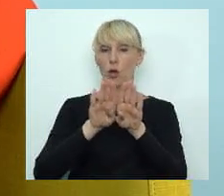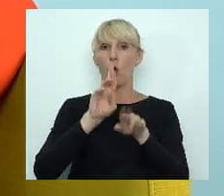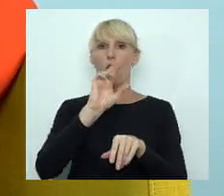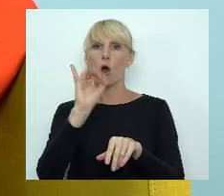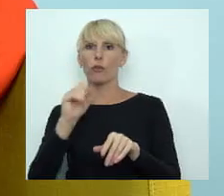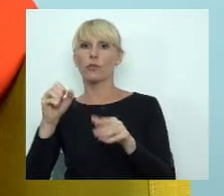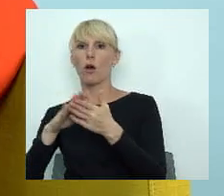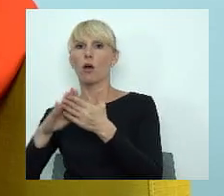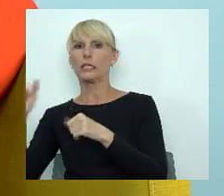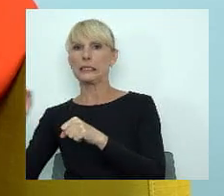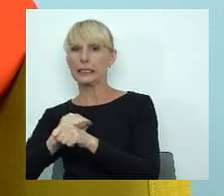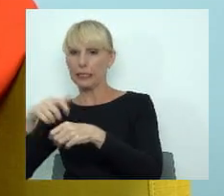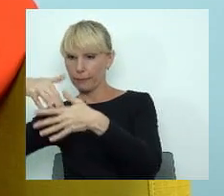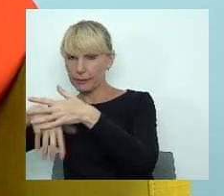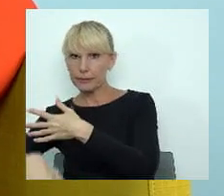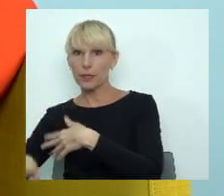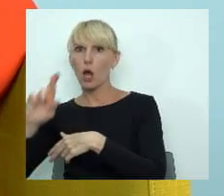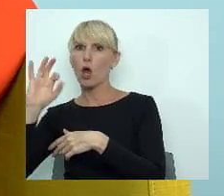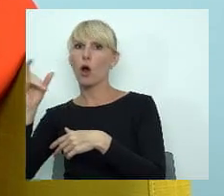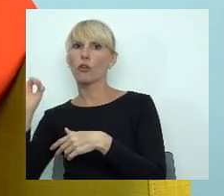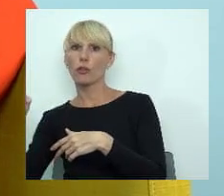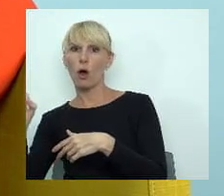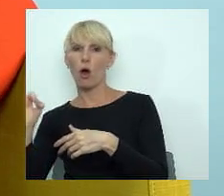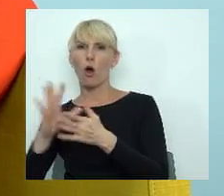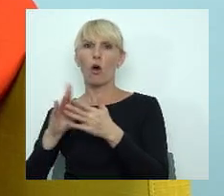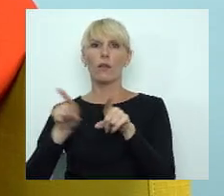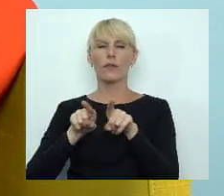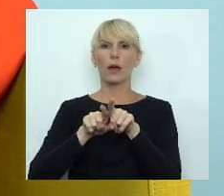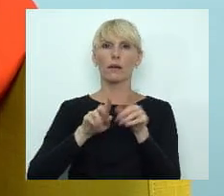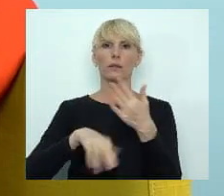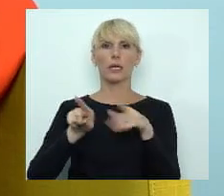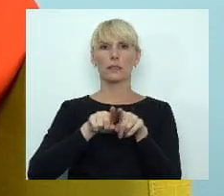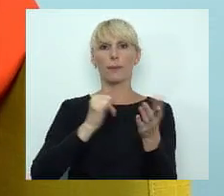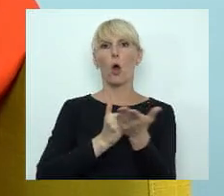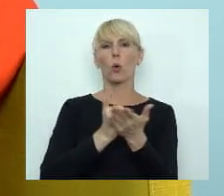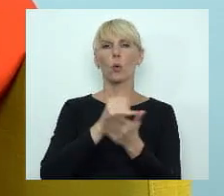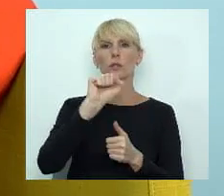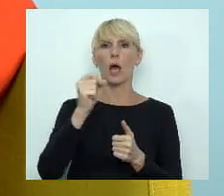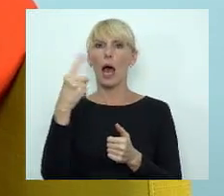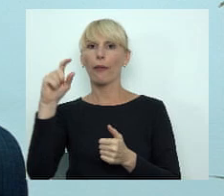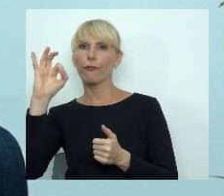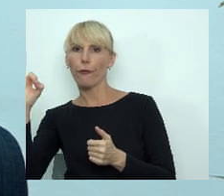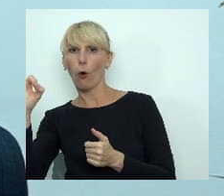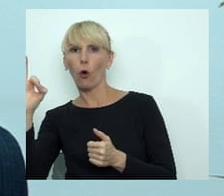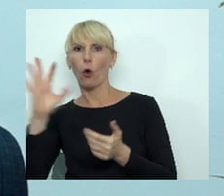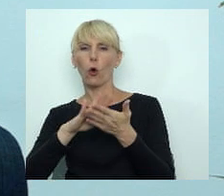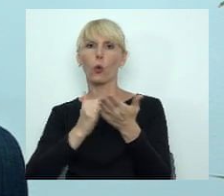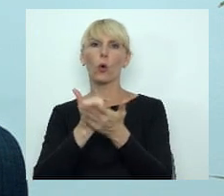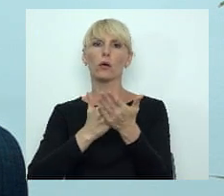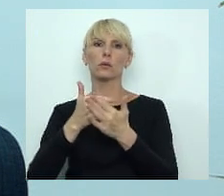RODO, niszczarkę zgodną z RODO, to są chwyty marketingowe. Aha. Widziałam także kurs na ADO, za jedyne 1600 zł mogłem